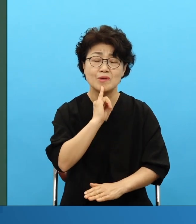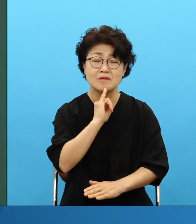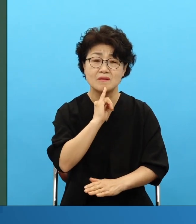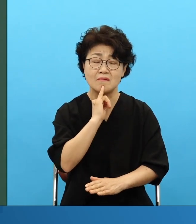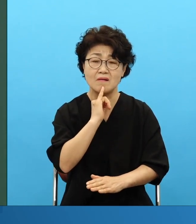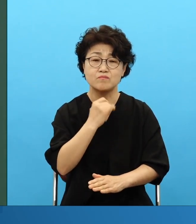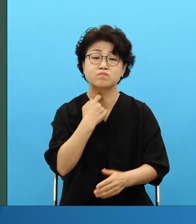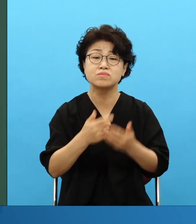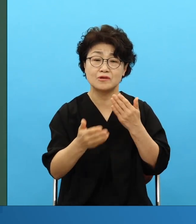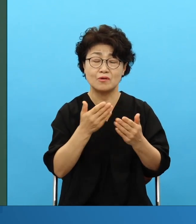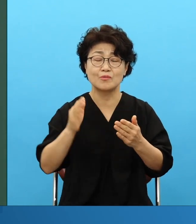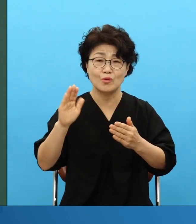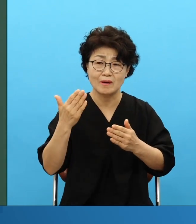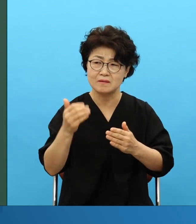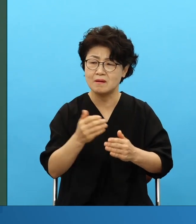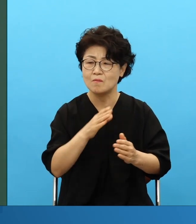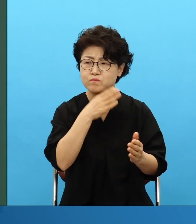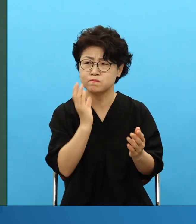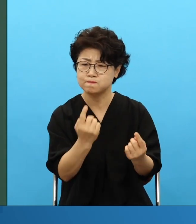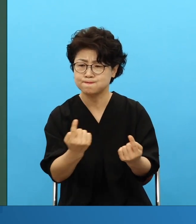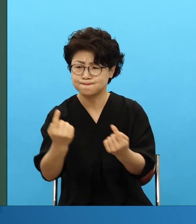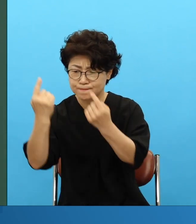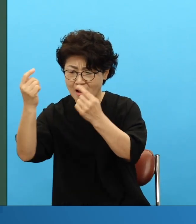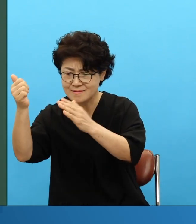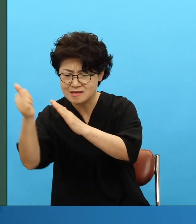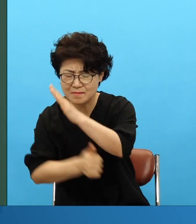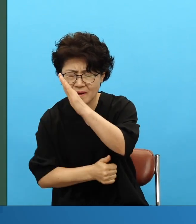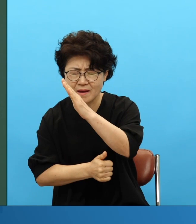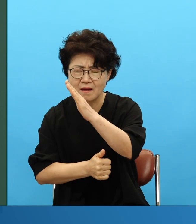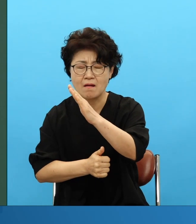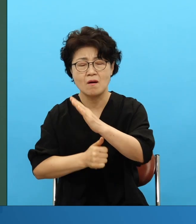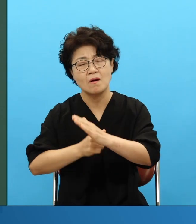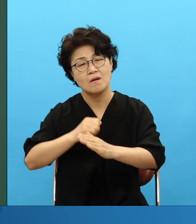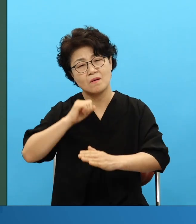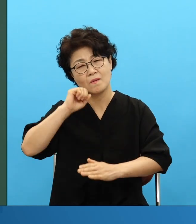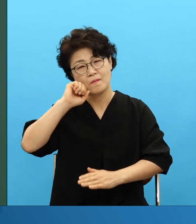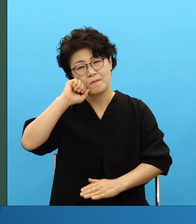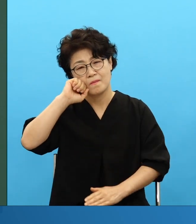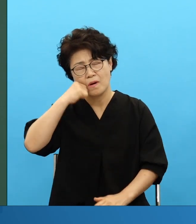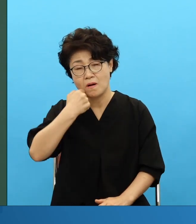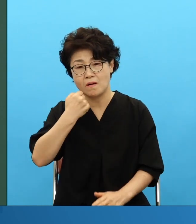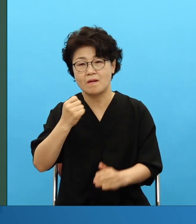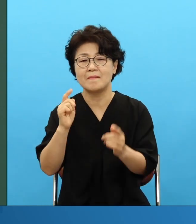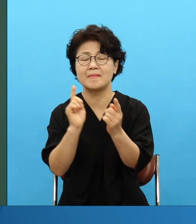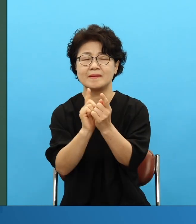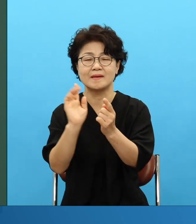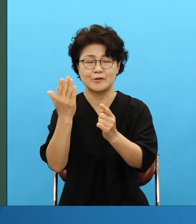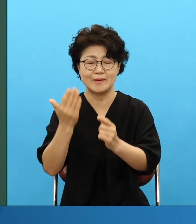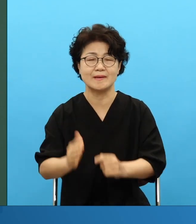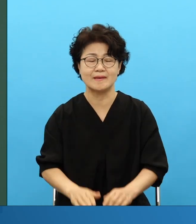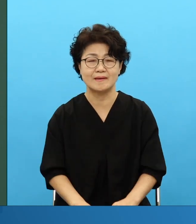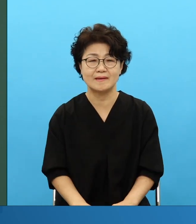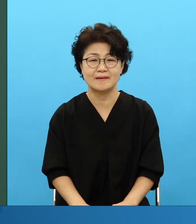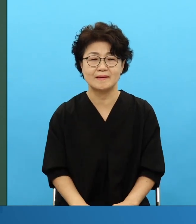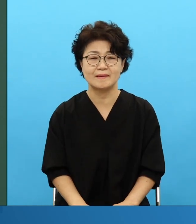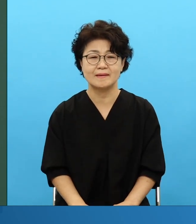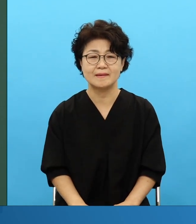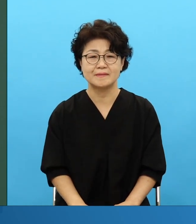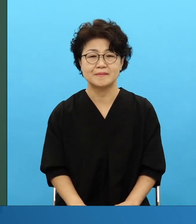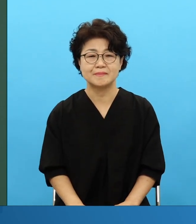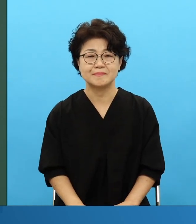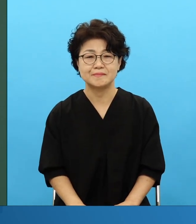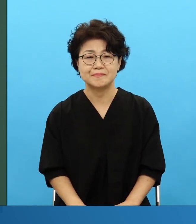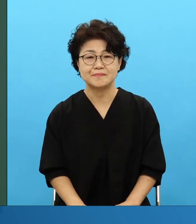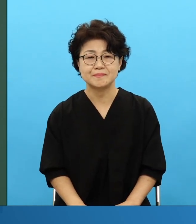have experienced failure and things like that. But as you grow older, those things get difficult. 또 우리가 전도하러 나갔는데 전도에